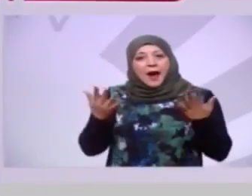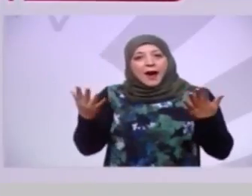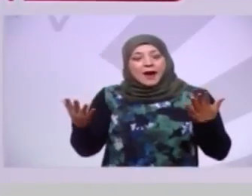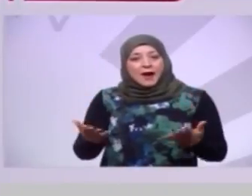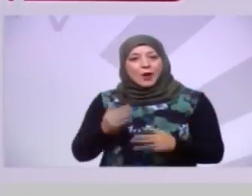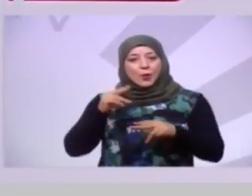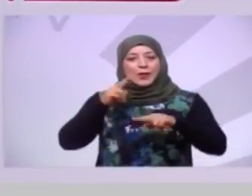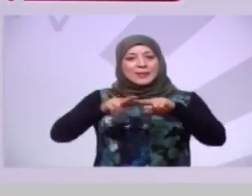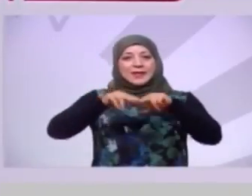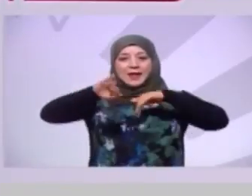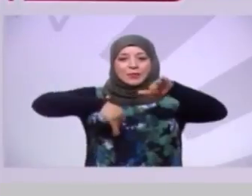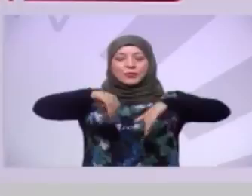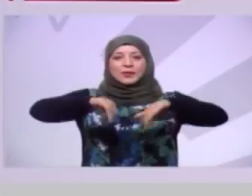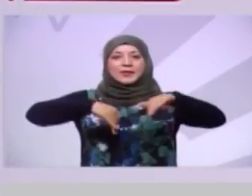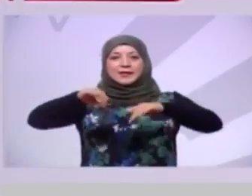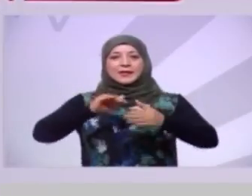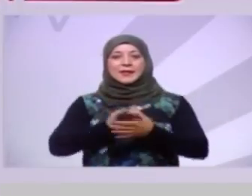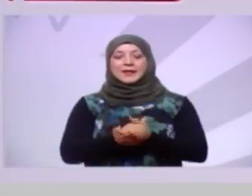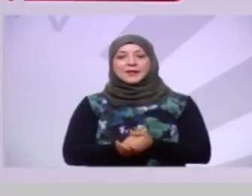البنيه التحتيه